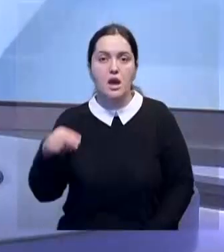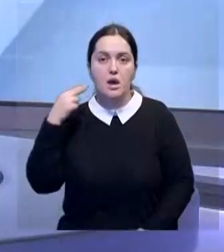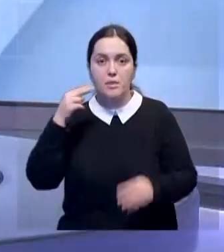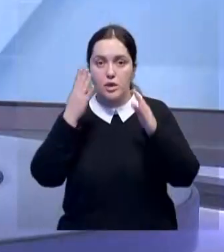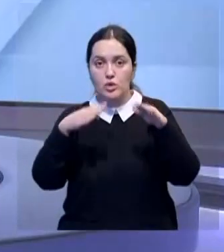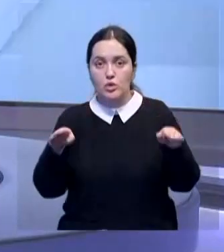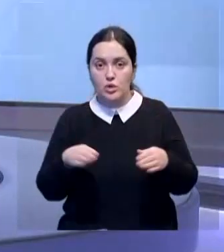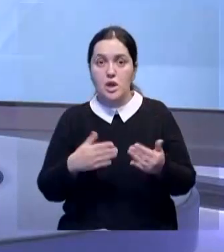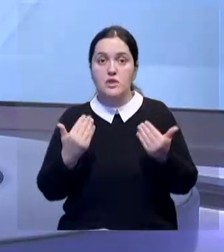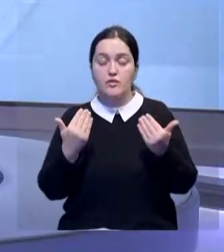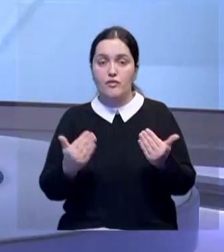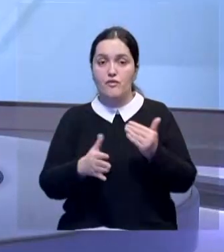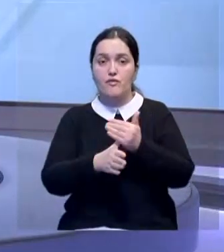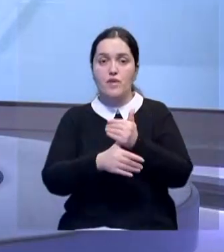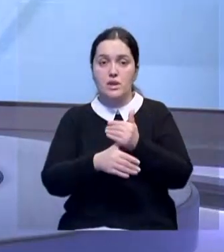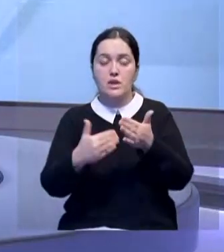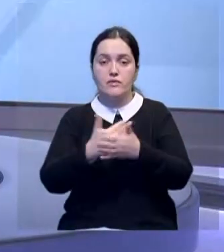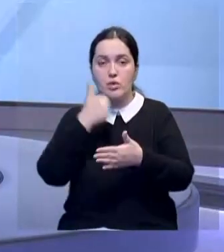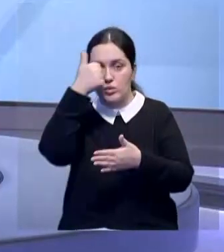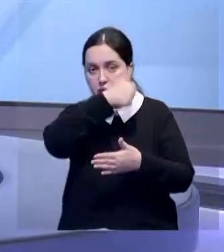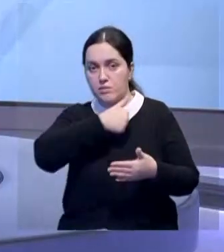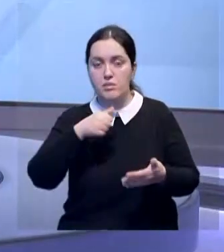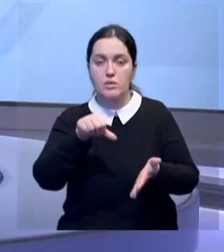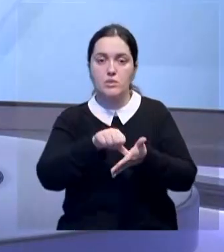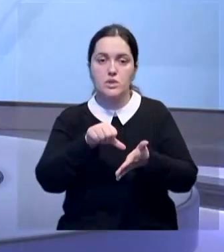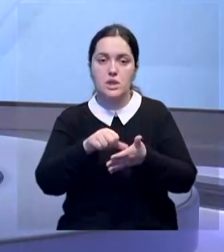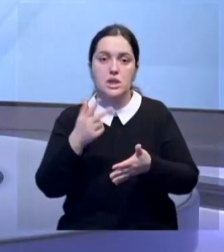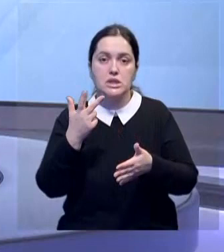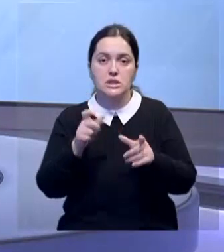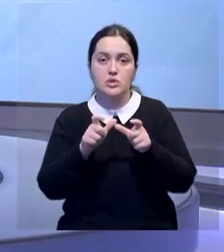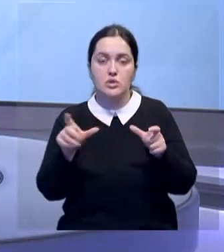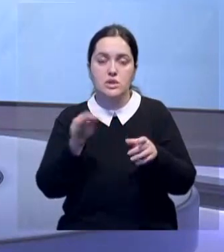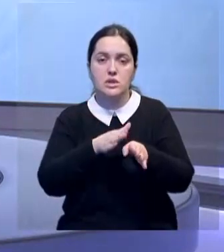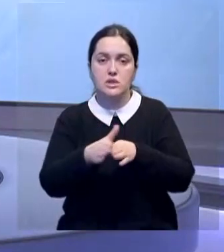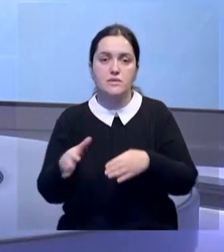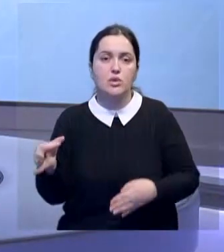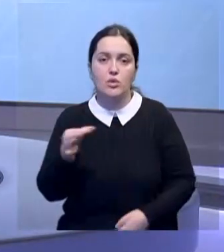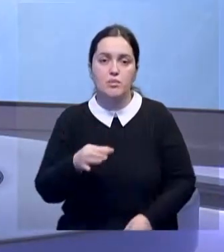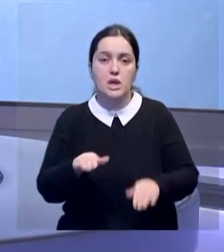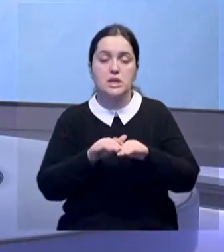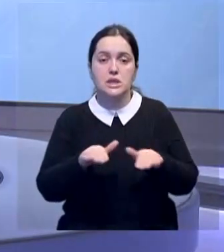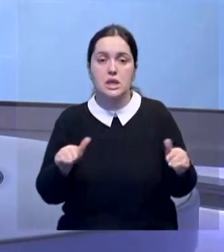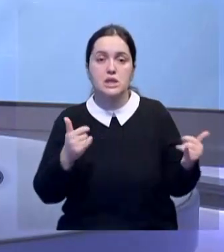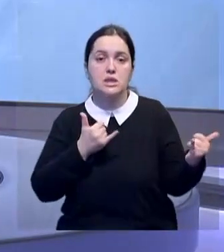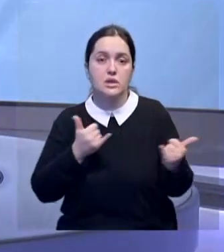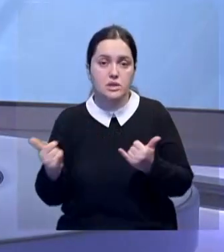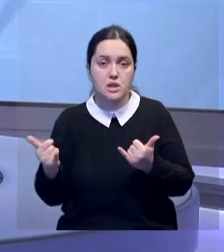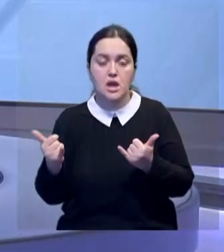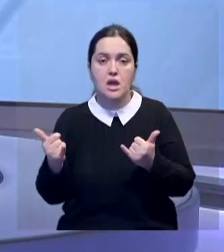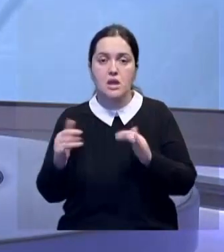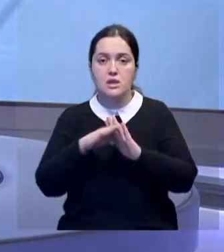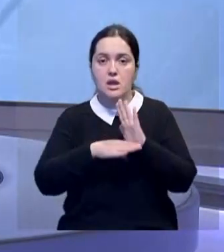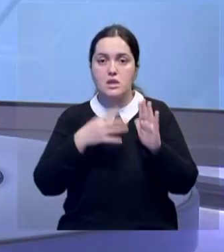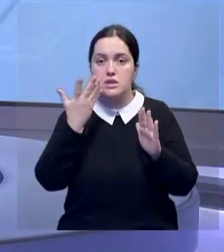Президентская елка состоялась сегодня и в Атырау. В новогоднем празднике приняли участие 300 школьников со всей области. Для детей